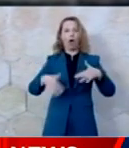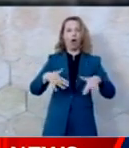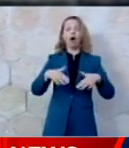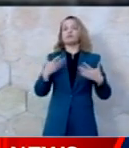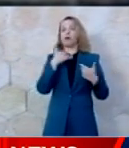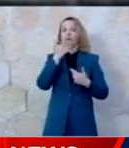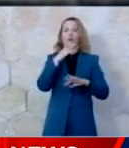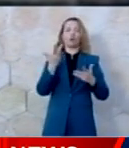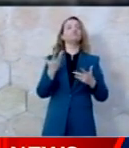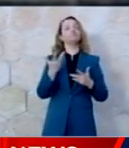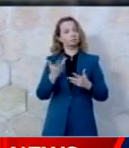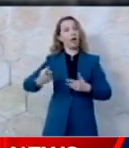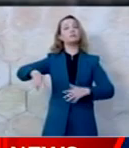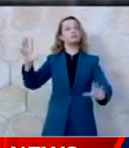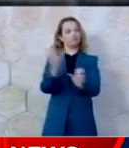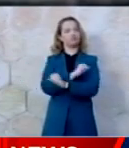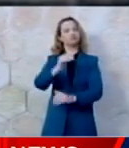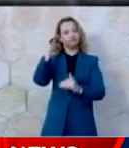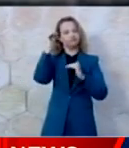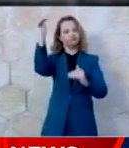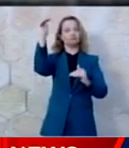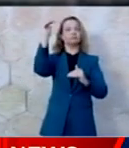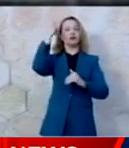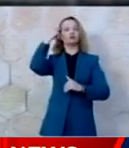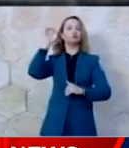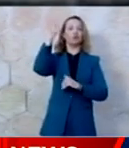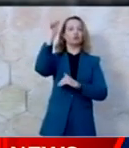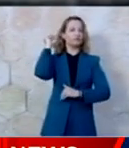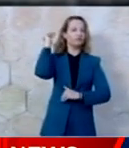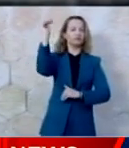μας. Τους πετύχαμε τους στόχους μας. Αλλά από την άλλη,